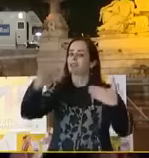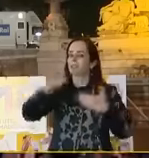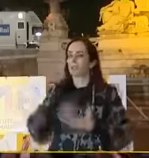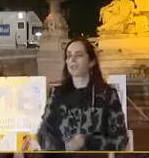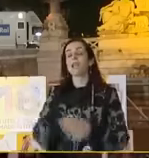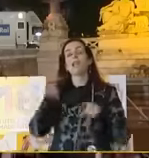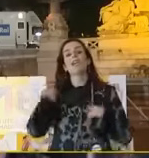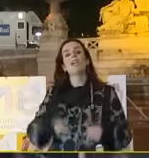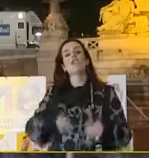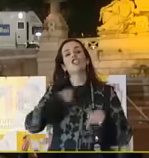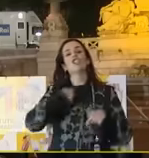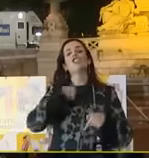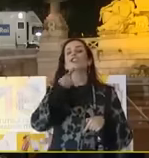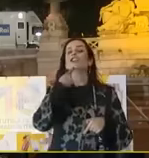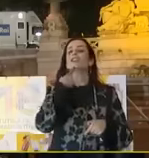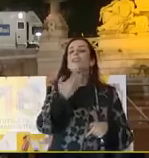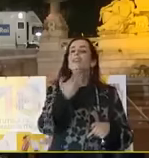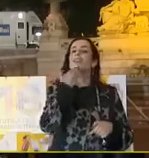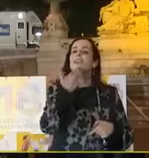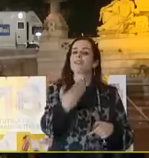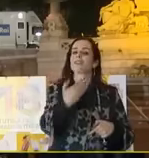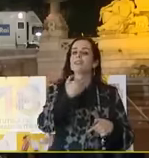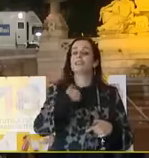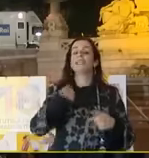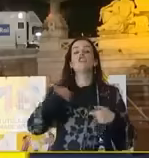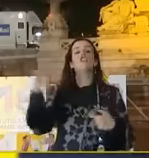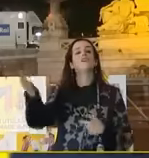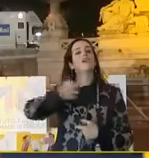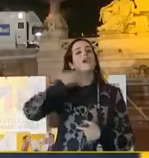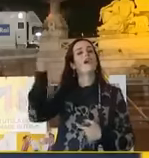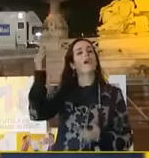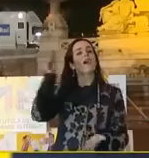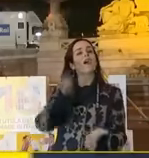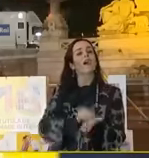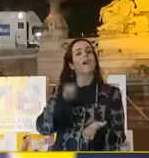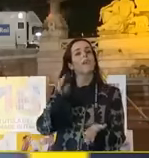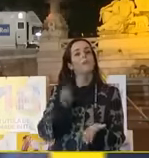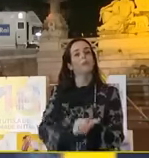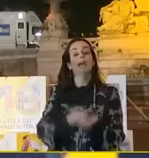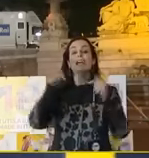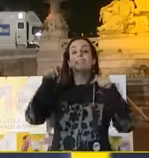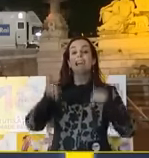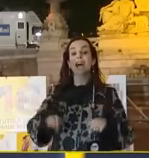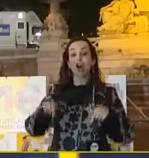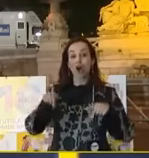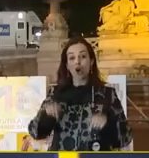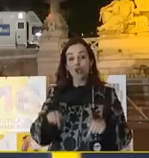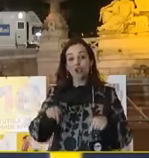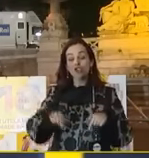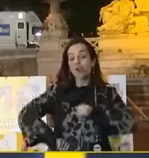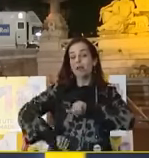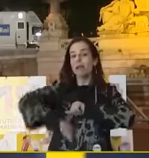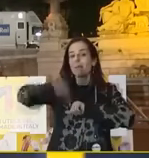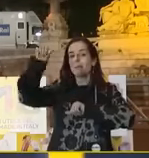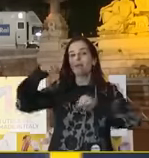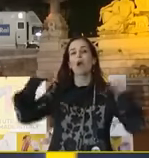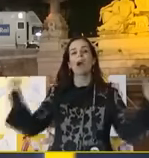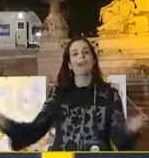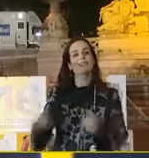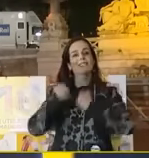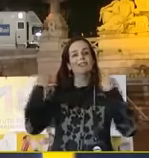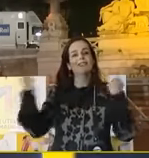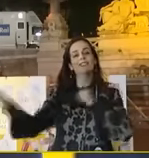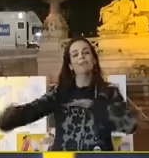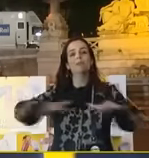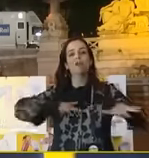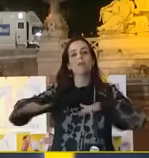Io vi ringrazio, io ci sto sempre, da oggi sarò il primo attivista del Movimento 5